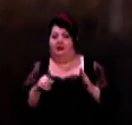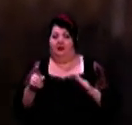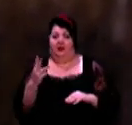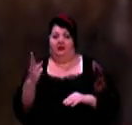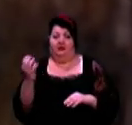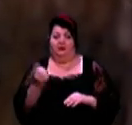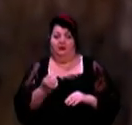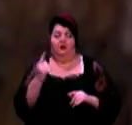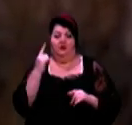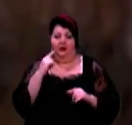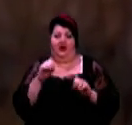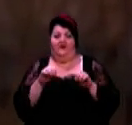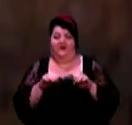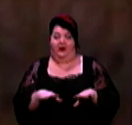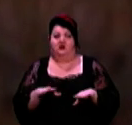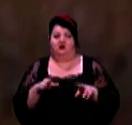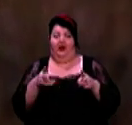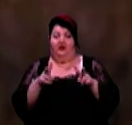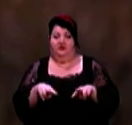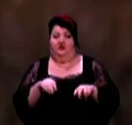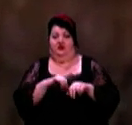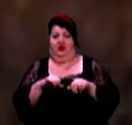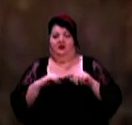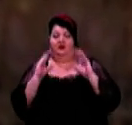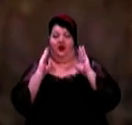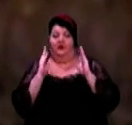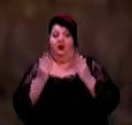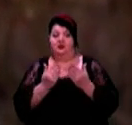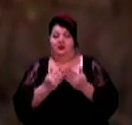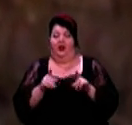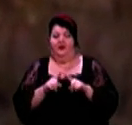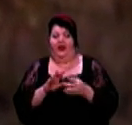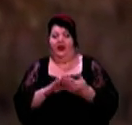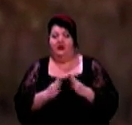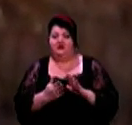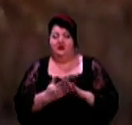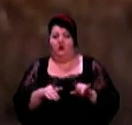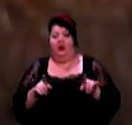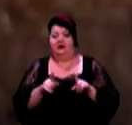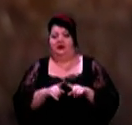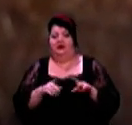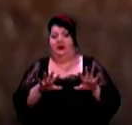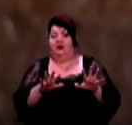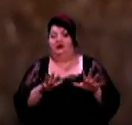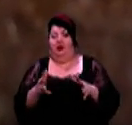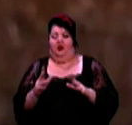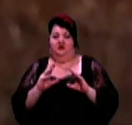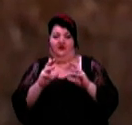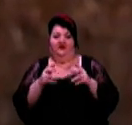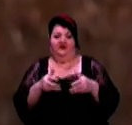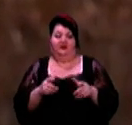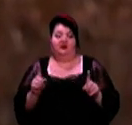я свідомо вирішив залишатися на самоізоляції, тому що так як ситуація така сталася в світі,